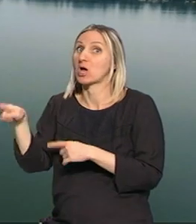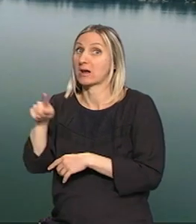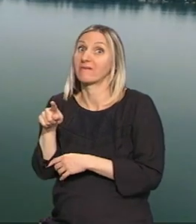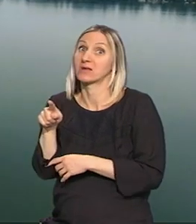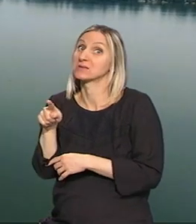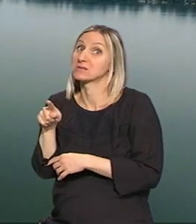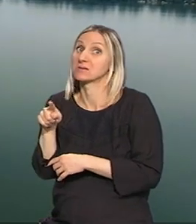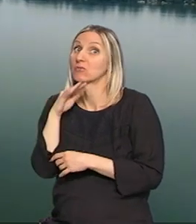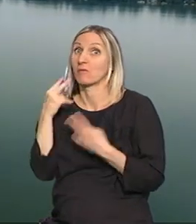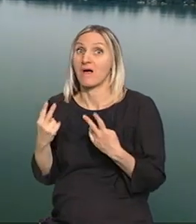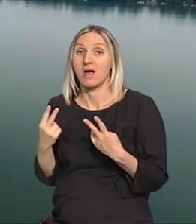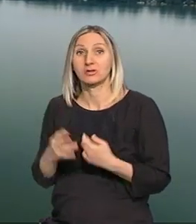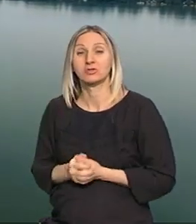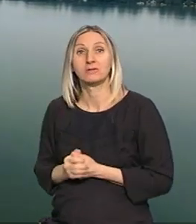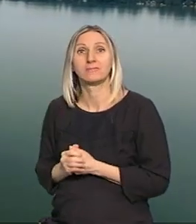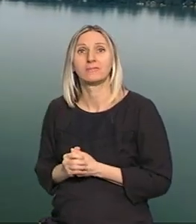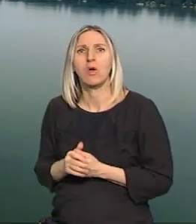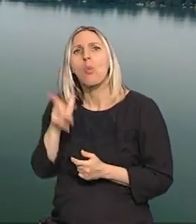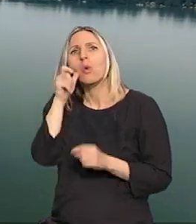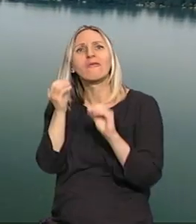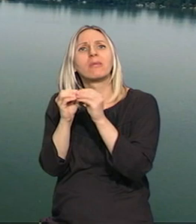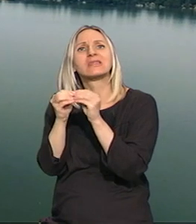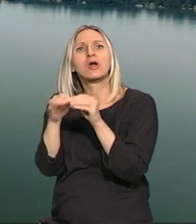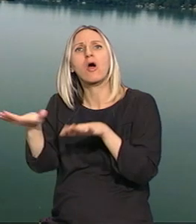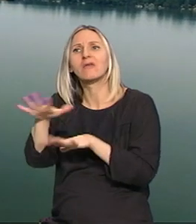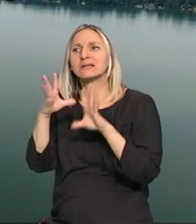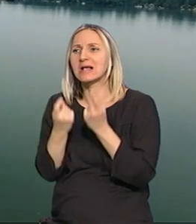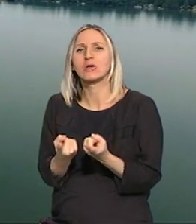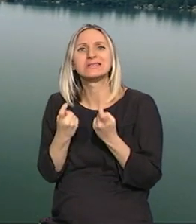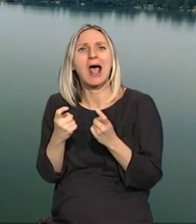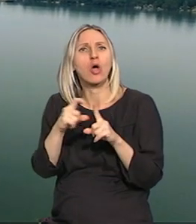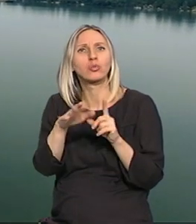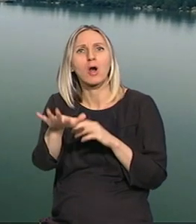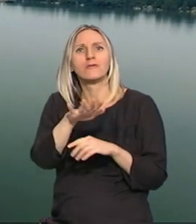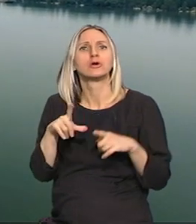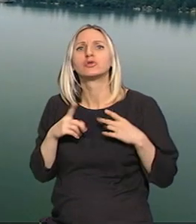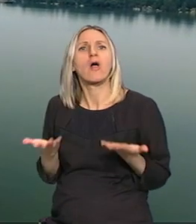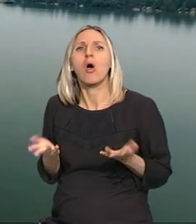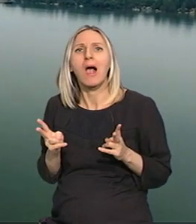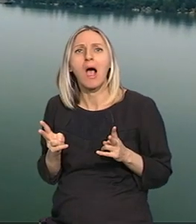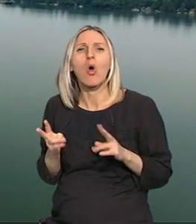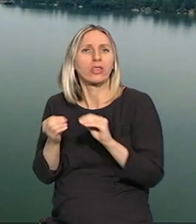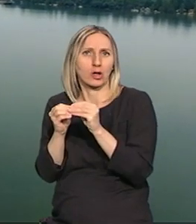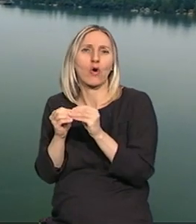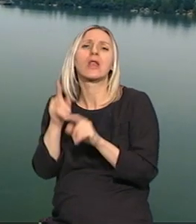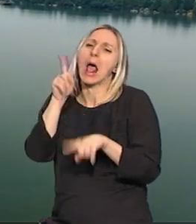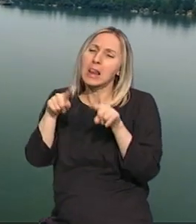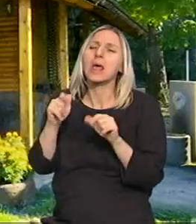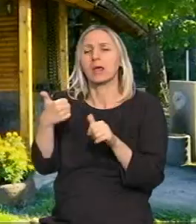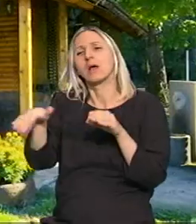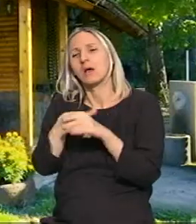Srbije. Pa uglavnom se trgovalo i celo selo je živjelo od trgovine. Odnosno neki su radili